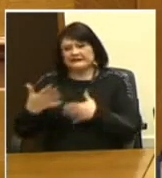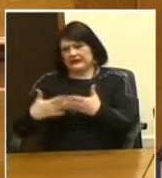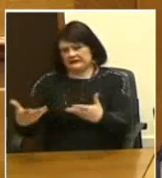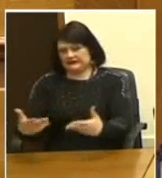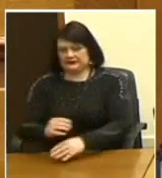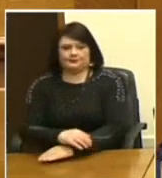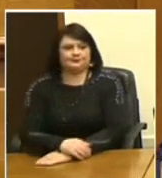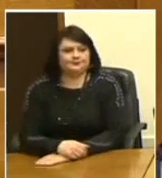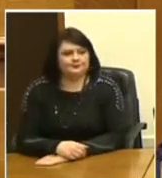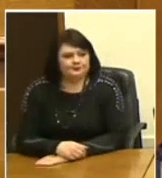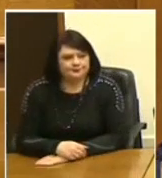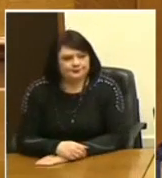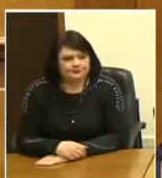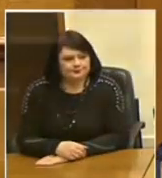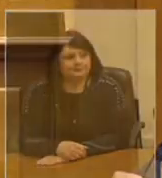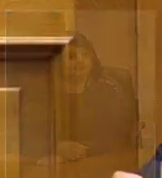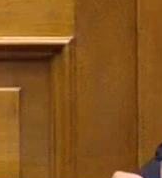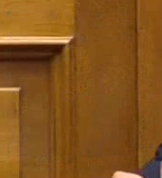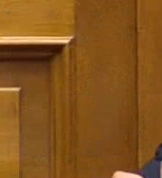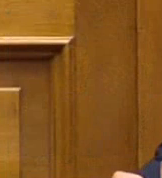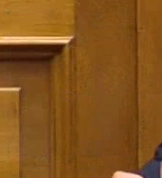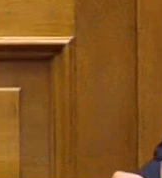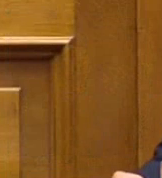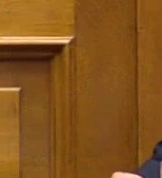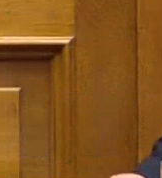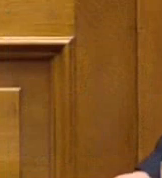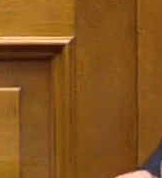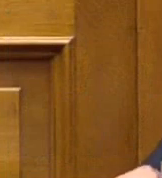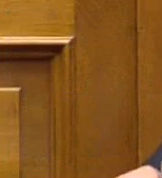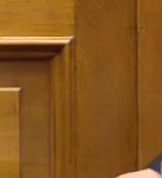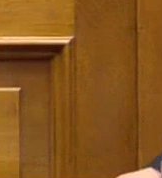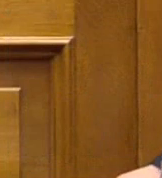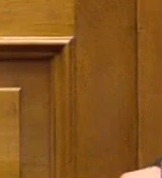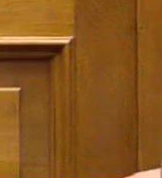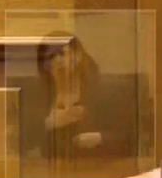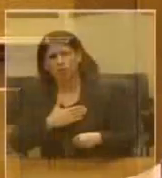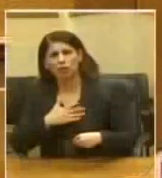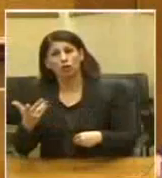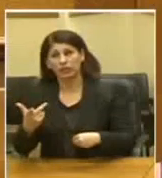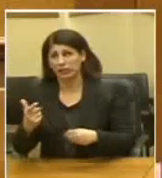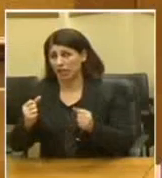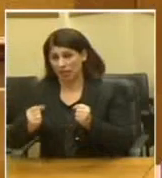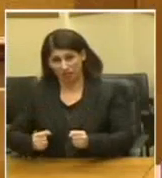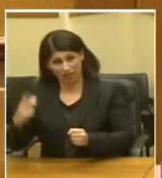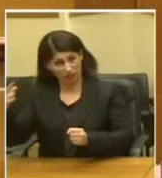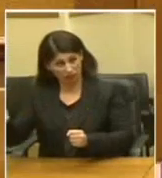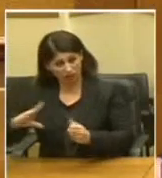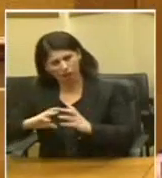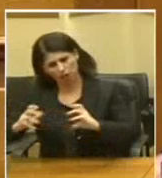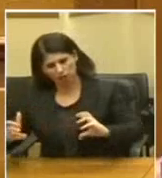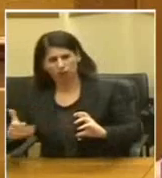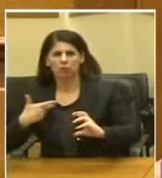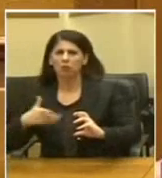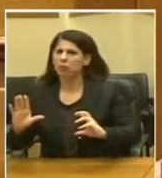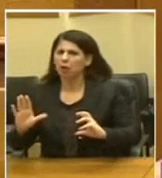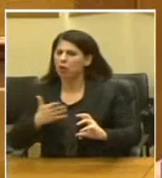Όμως αποδέχτηκα καλή την πίστη τη θέση σας ότι διαστρεβλώθηκε η δήλωσή σας και δεν επέμεινε. Γιατί εγώ δεν